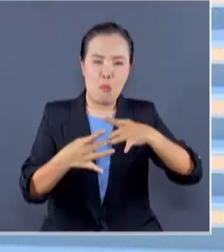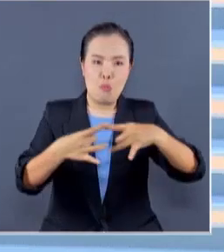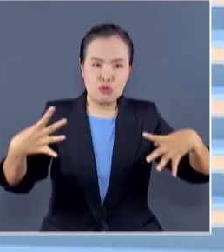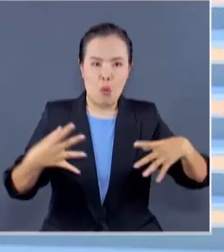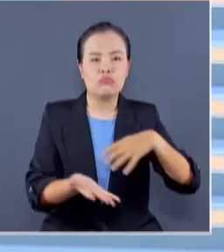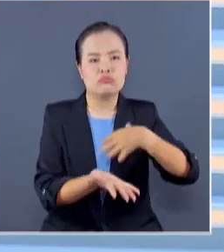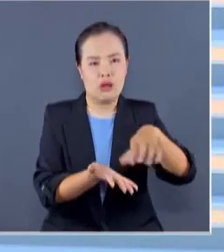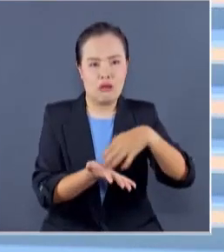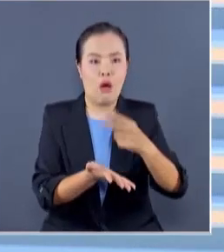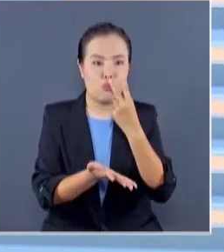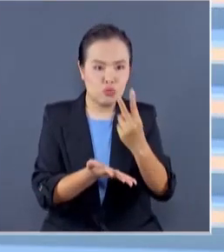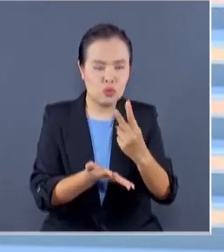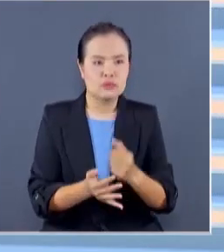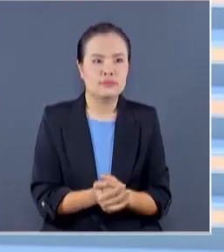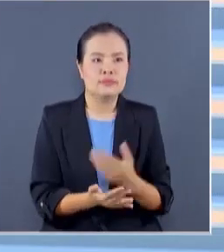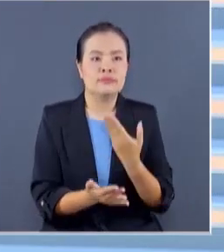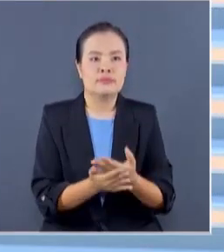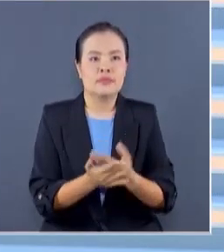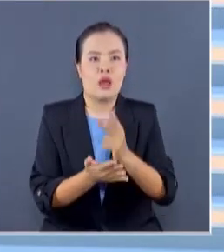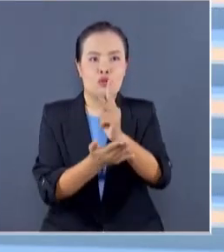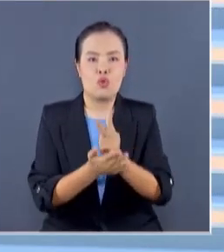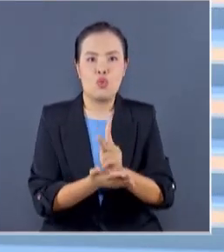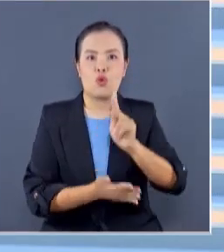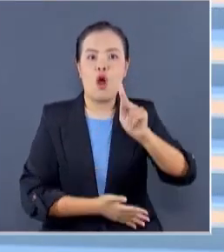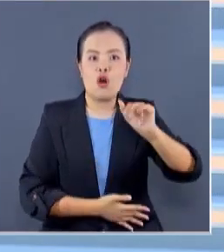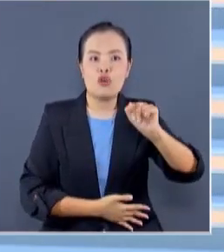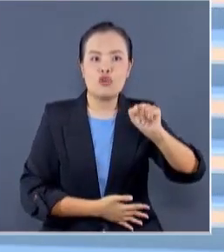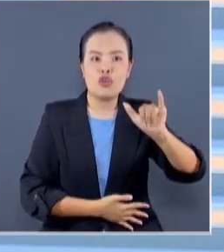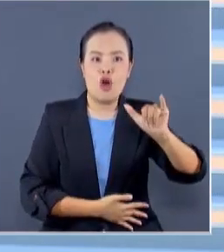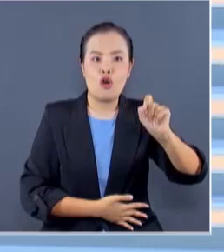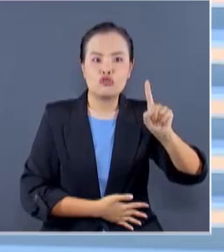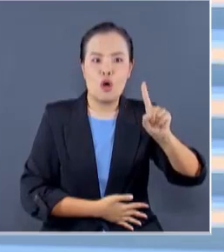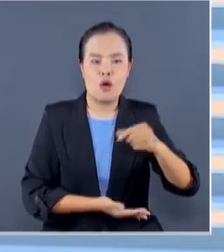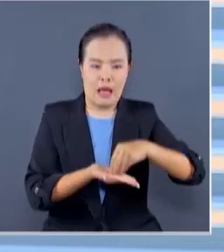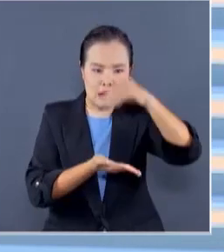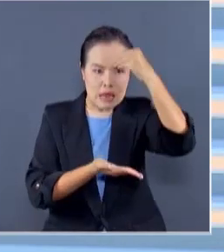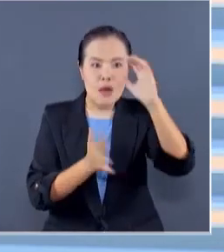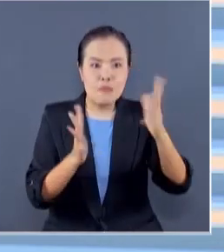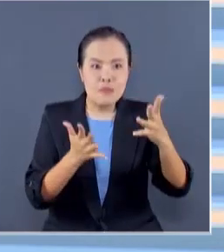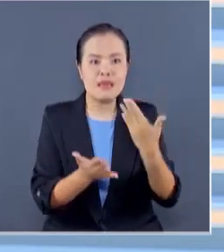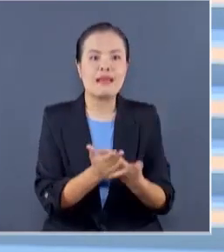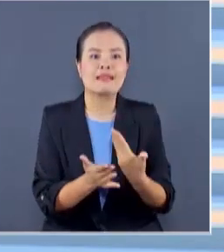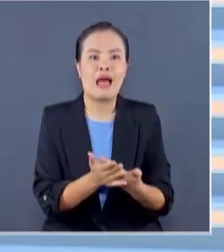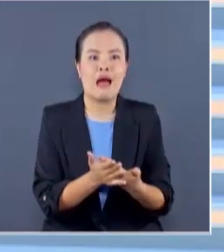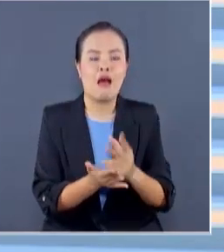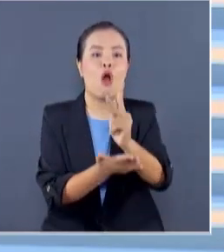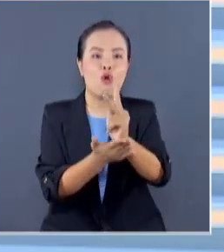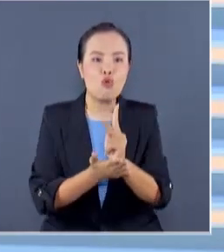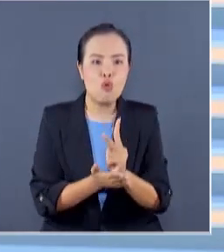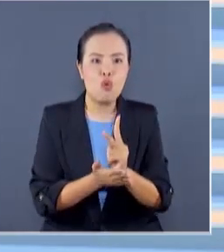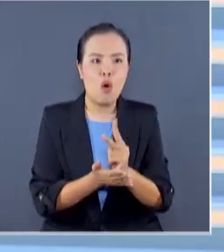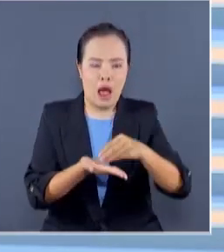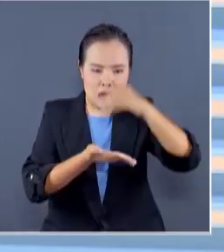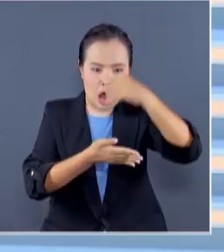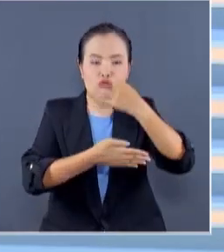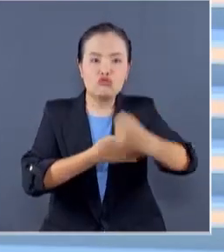คุณผู้ชมตามกันต่อเรื่องของการกู้กยศ.เนาะนักศึกษาไม่มีเงินค่าเทอมเนี่ยก็ไปกู้ปรากฏว่าเคสหนึ่งเนี่ยยังไม่ทันจบเลยเนี่ยคุ